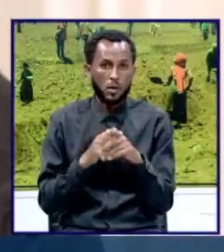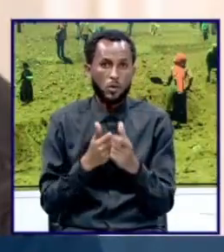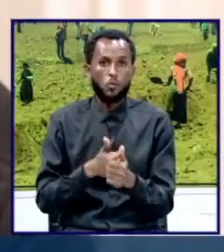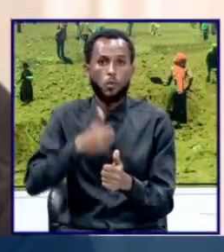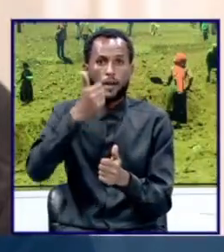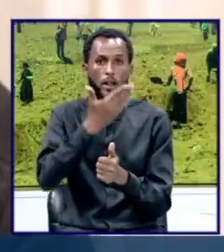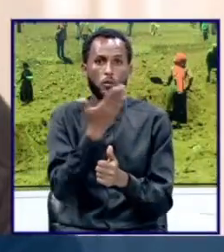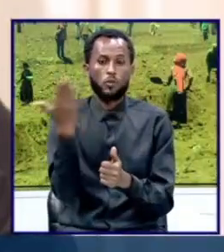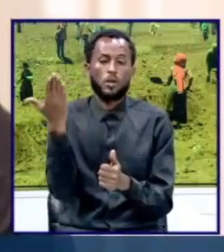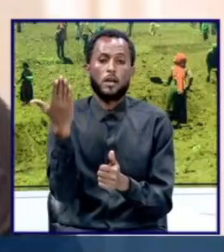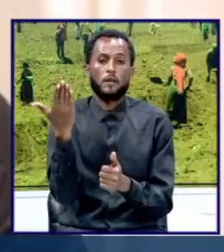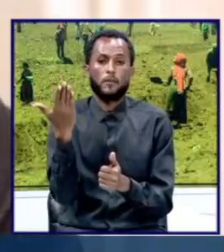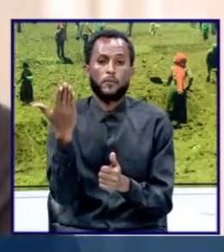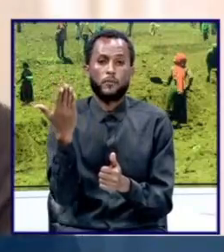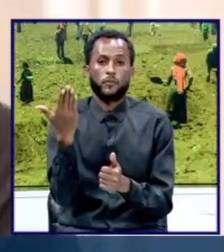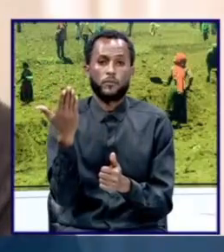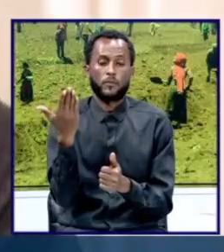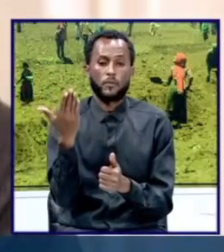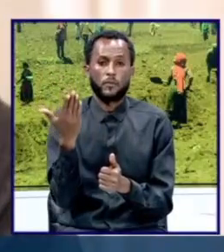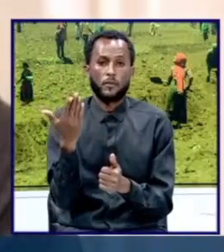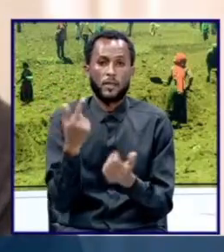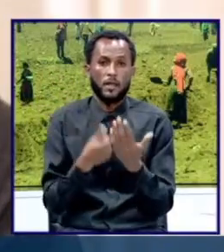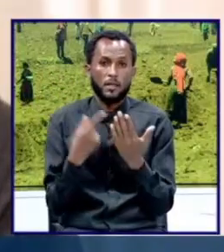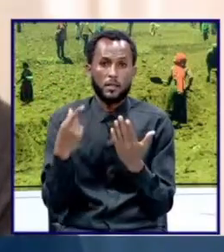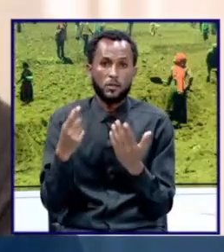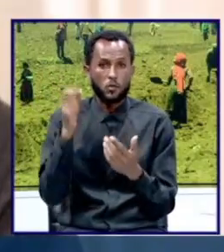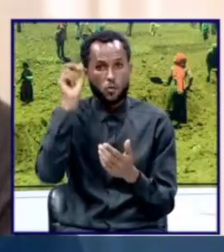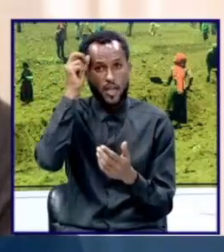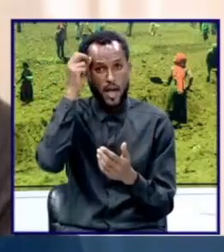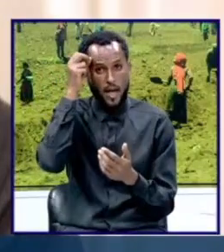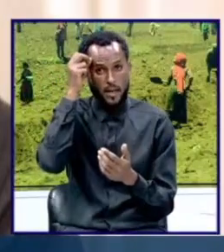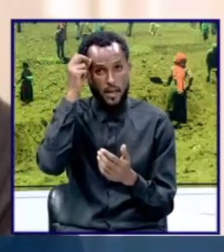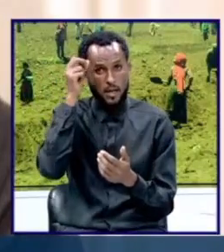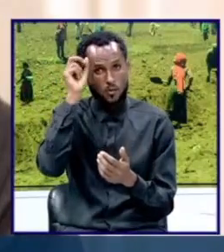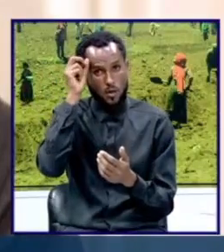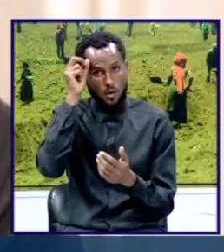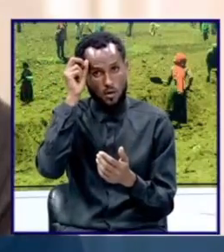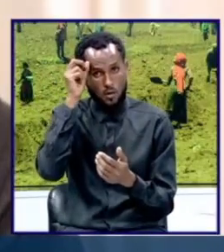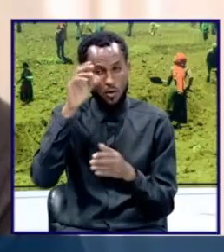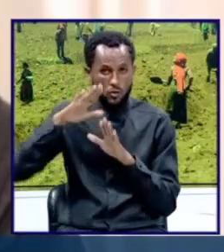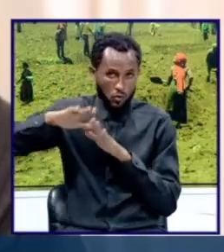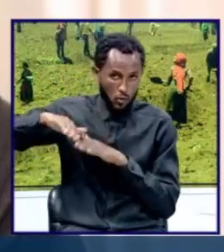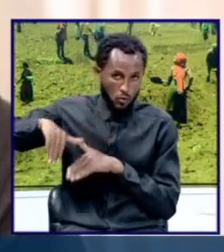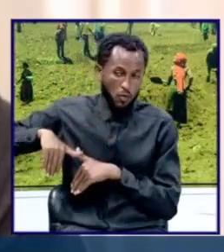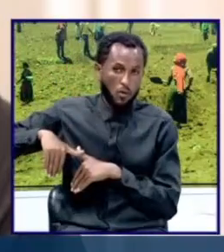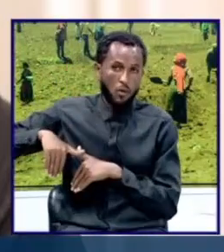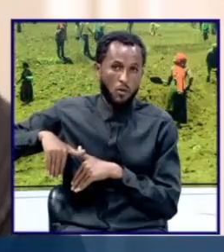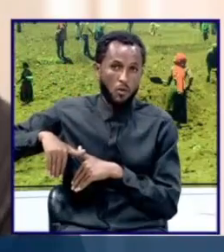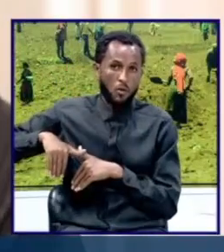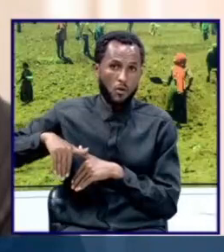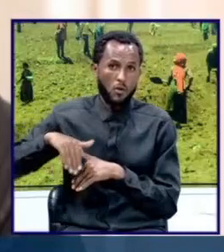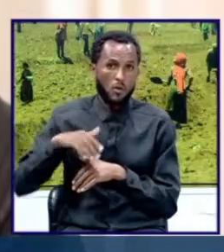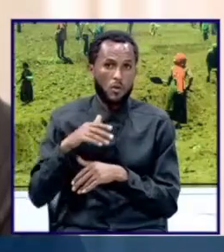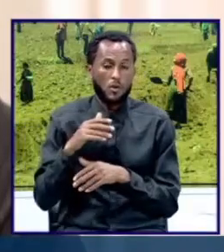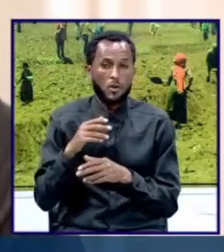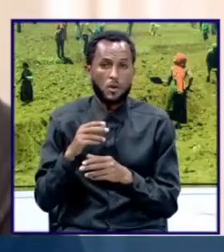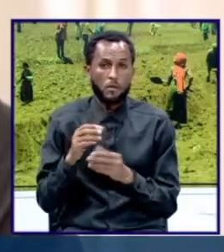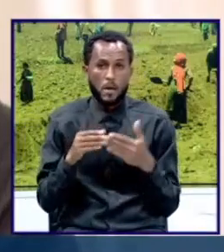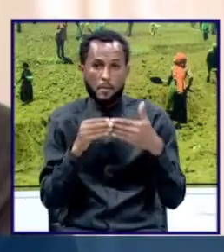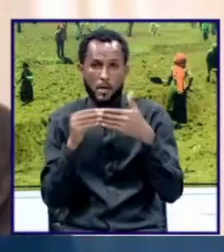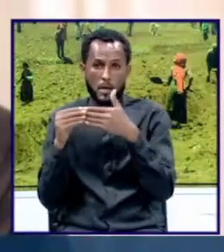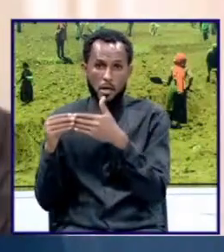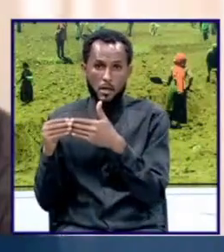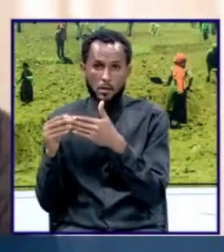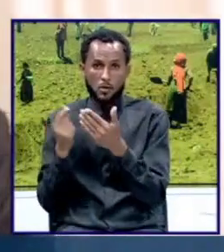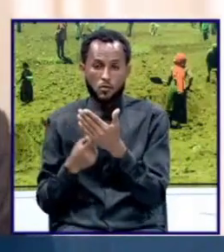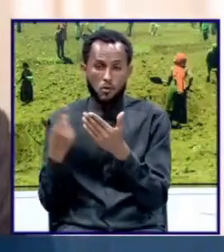ዕማምና እቲ ወያነን ወያነ ዝሓደጎ ሓድግታትን ሌጋሲስ